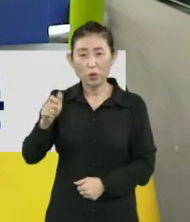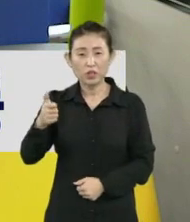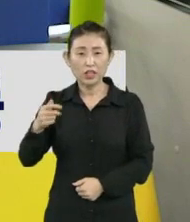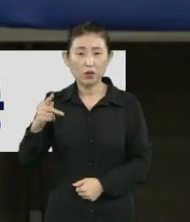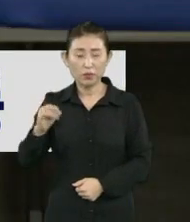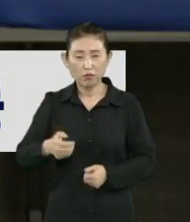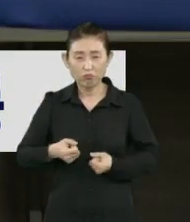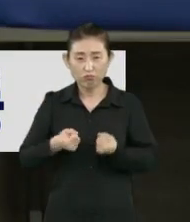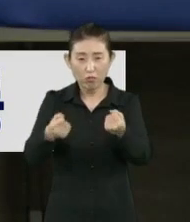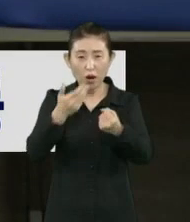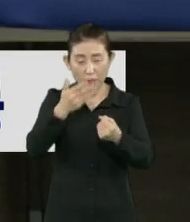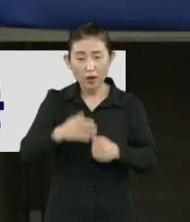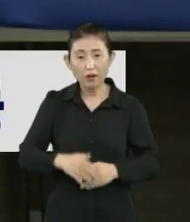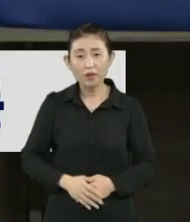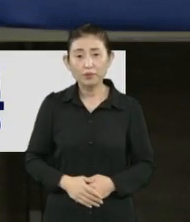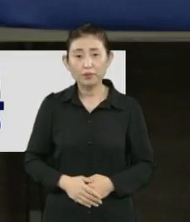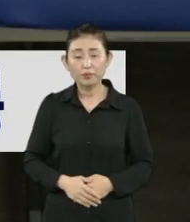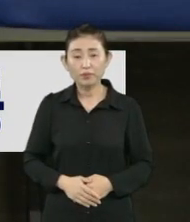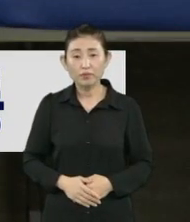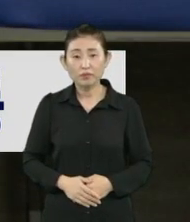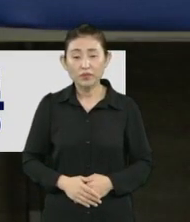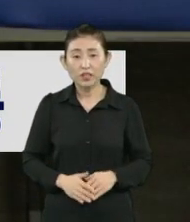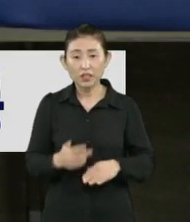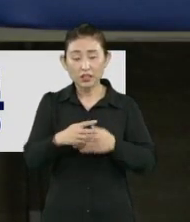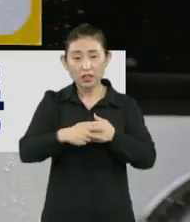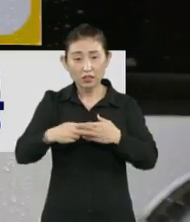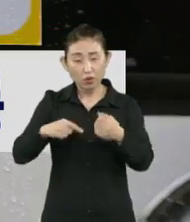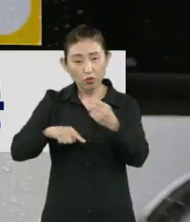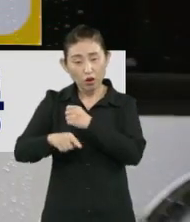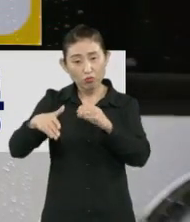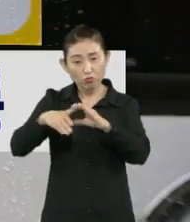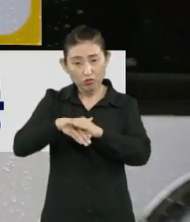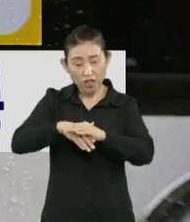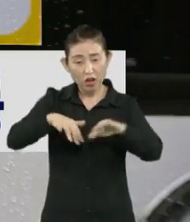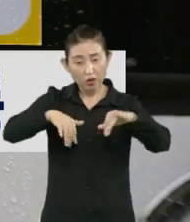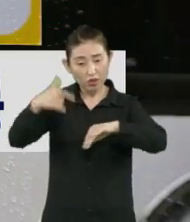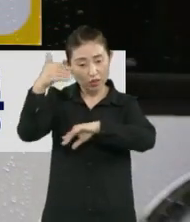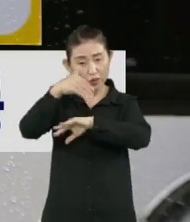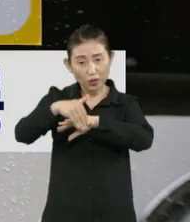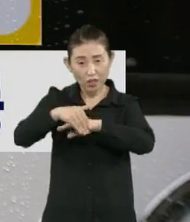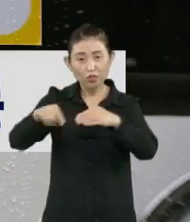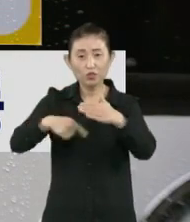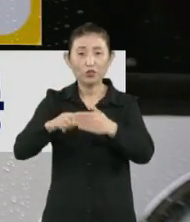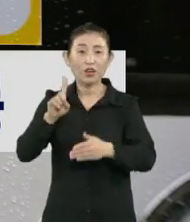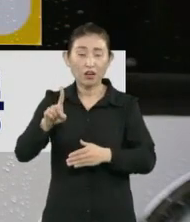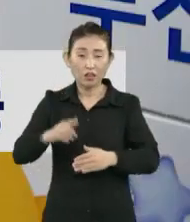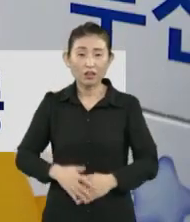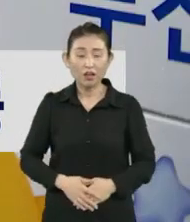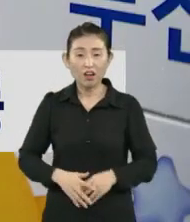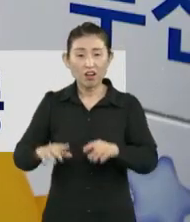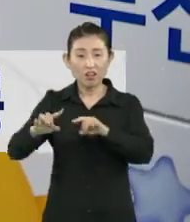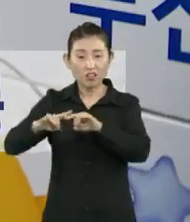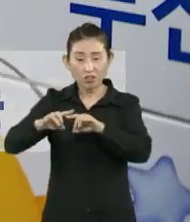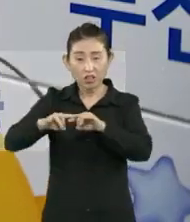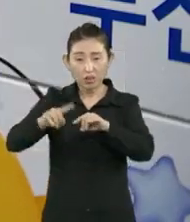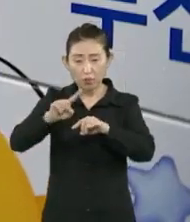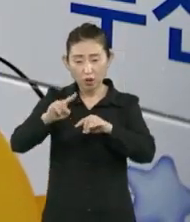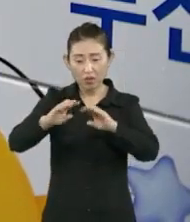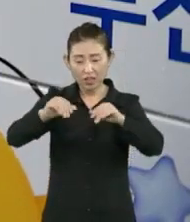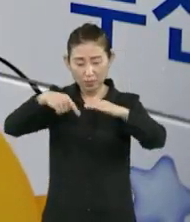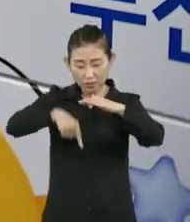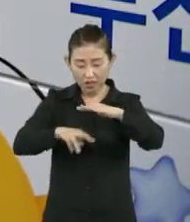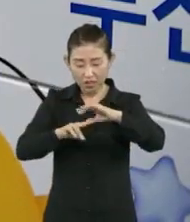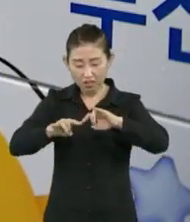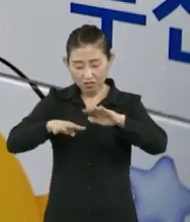있습니다 곽이 정통부 와 대전시가 추진하는 대 더 과학 문화의 거리 계획 가운데 하나로 전력 공급 써니 땅 속에 매설